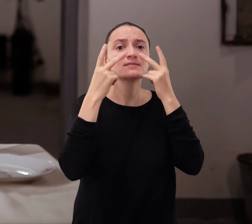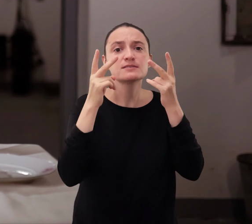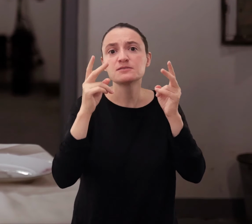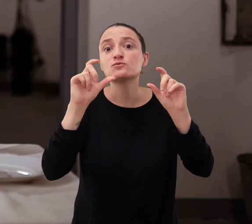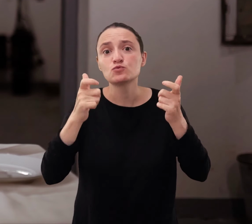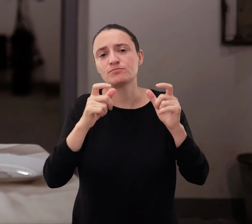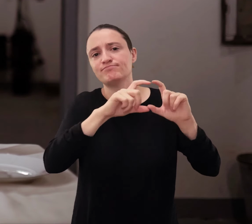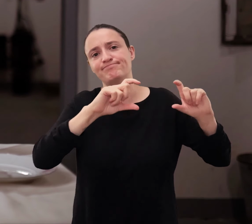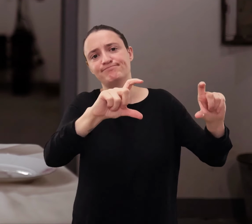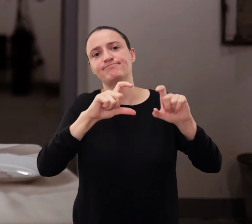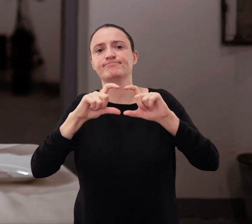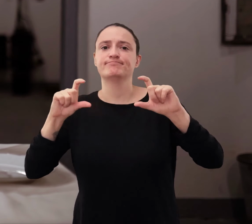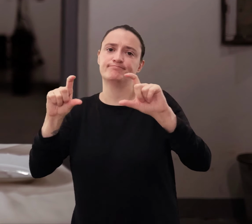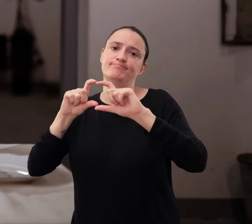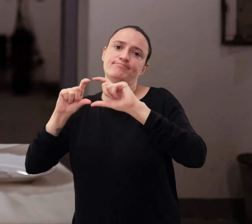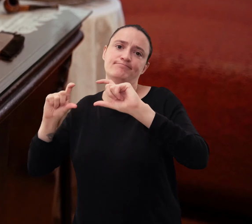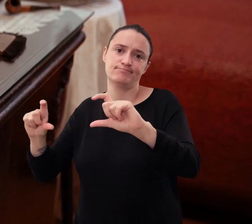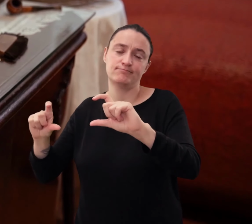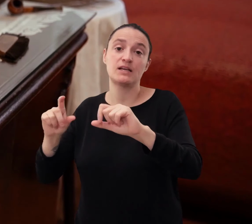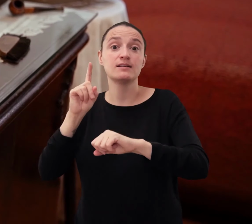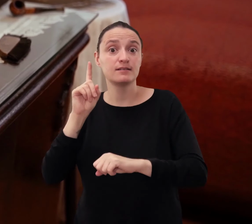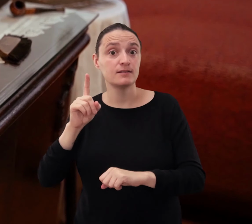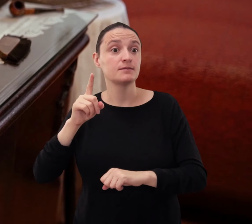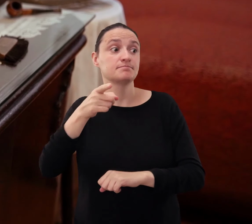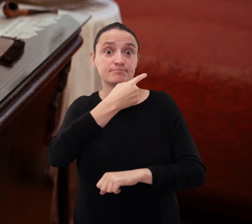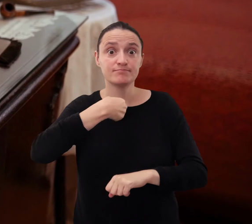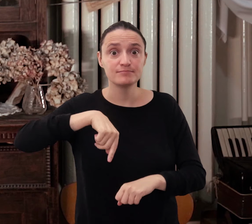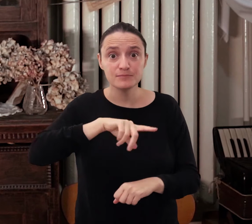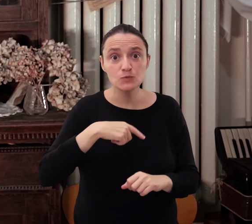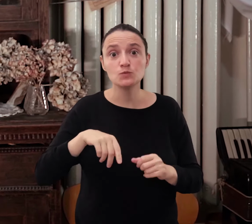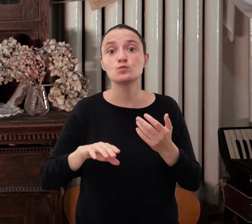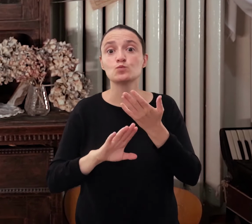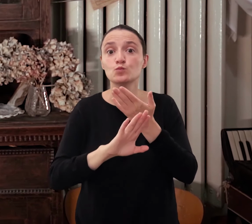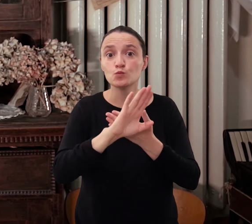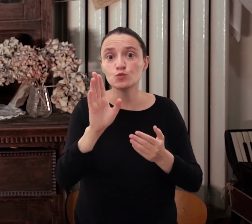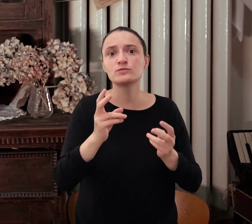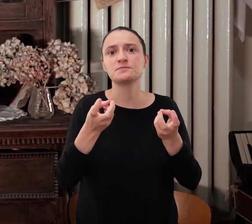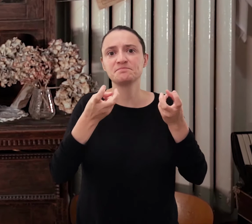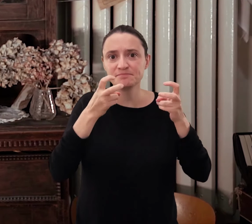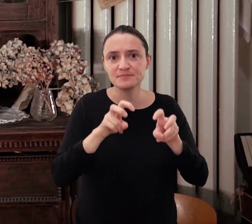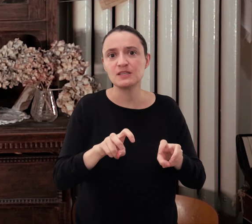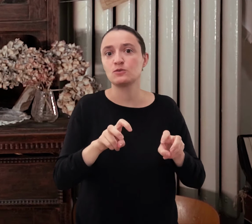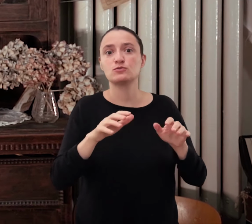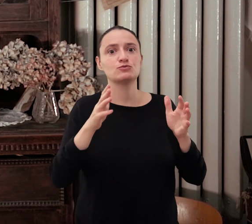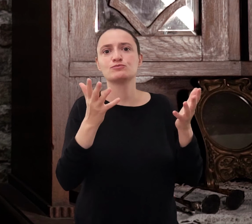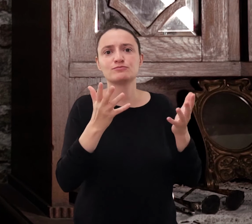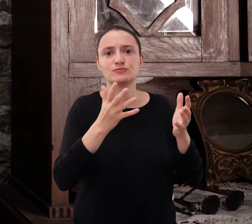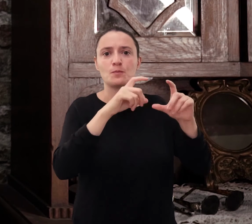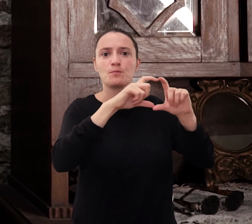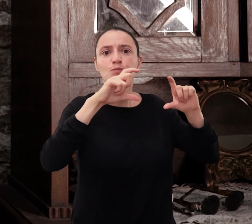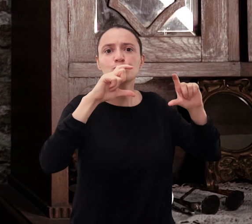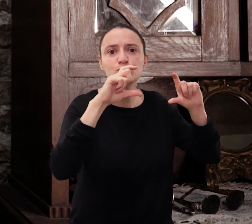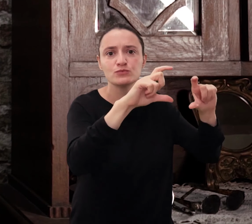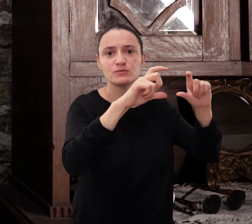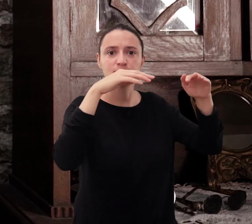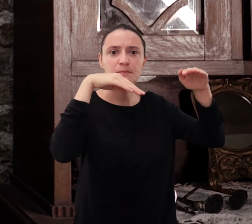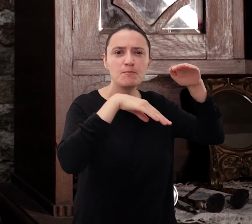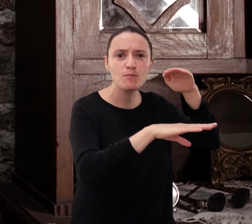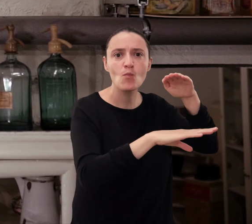budynki. My z kolei stworzyliśmy miejsce w schronie, w którym zaczęliśmy